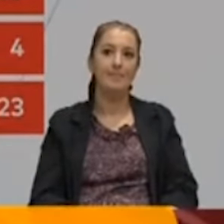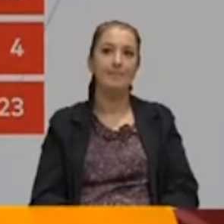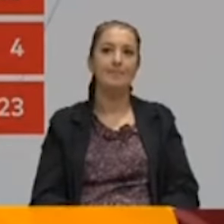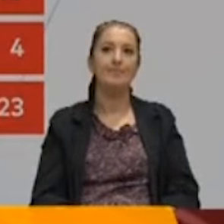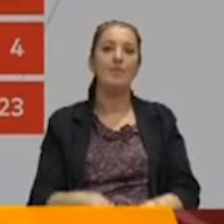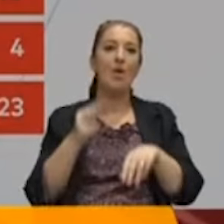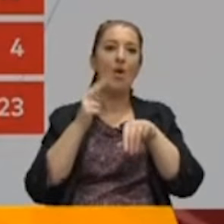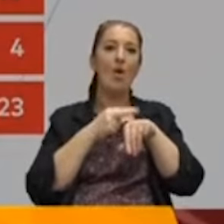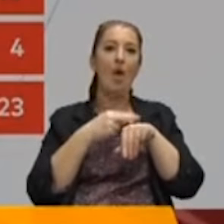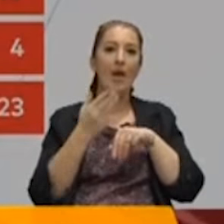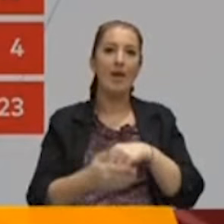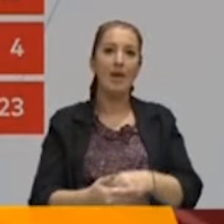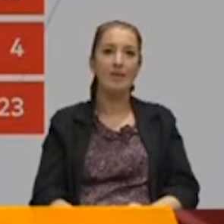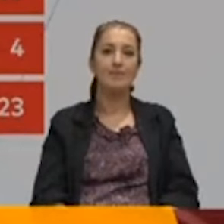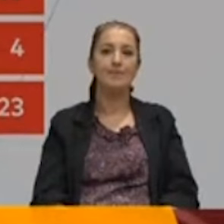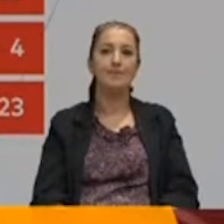Örneğin